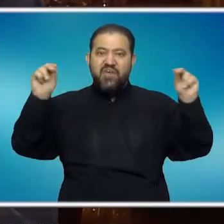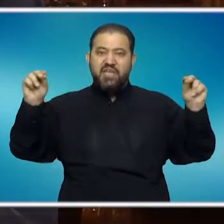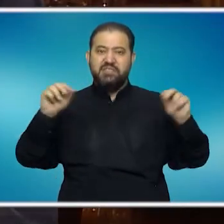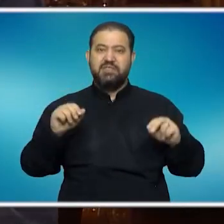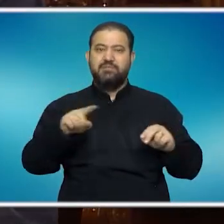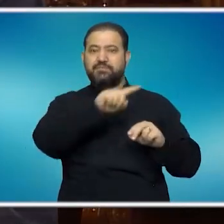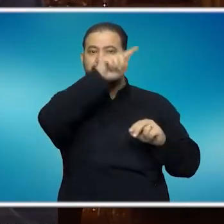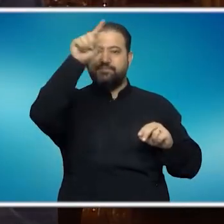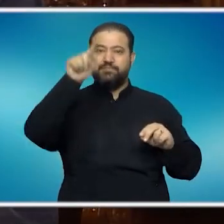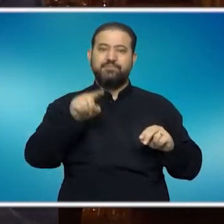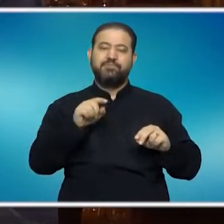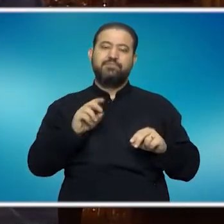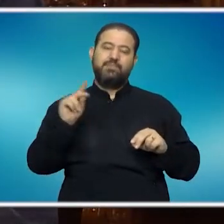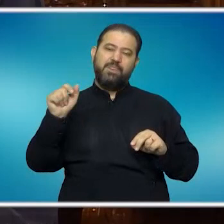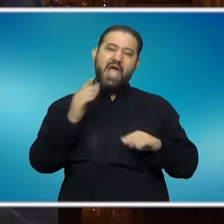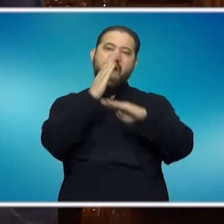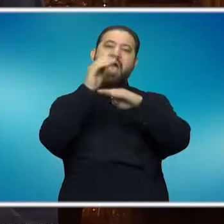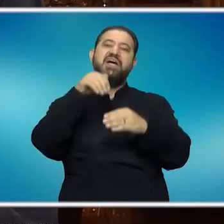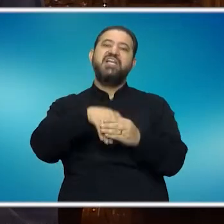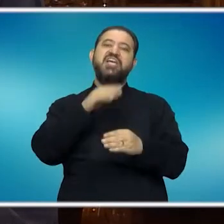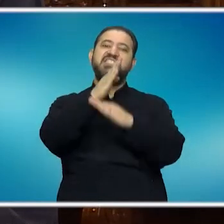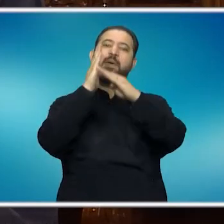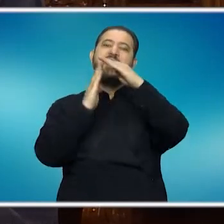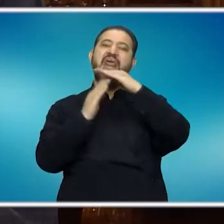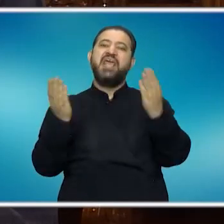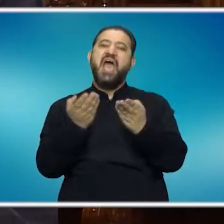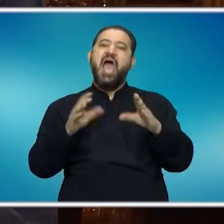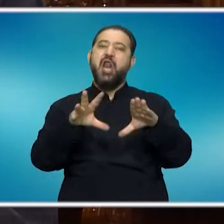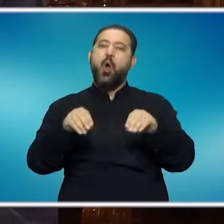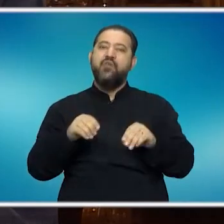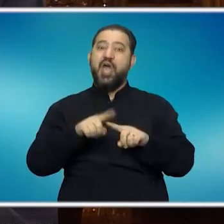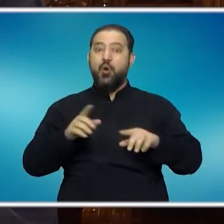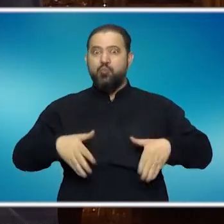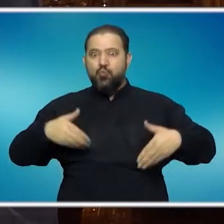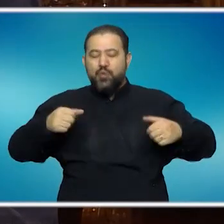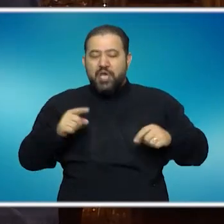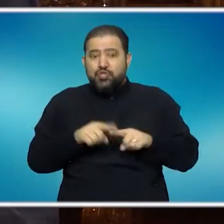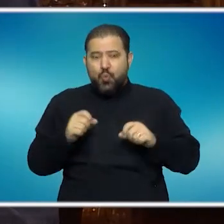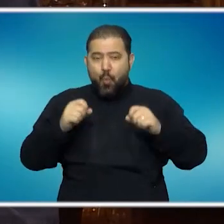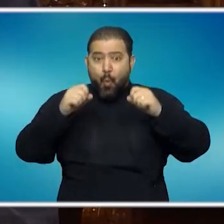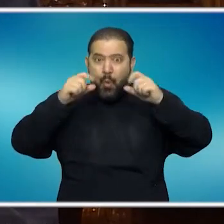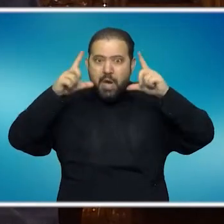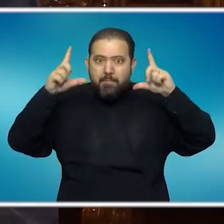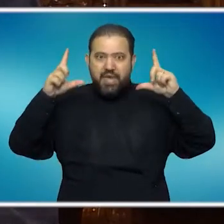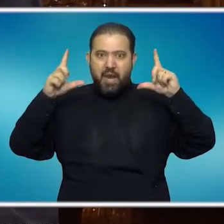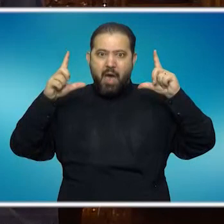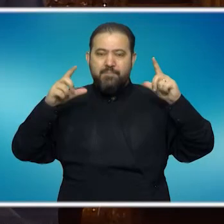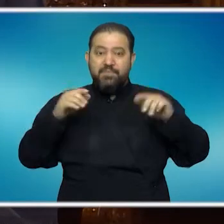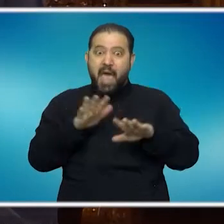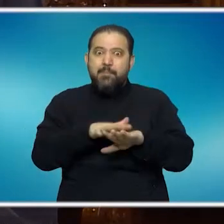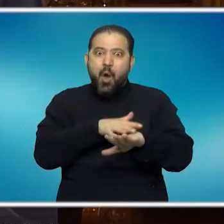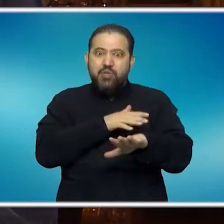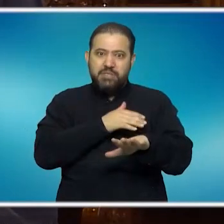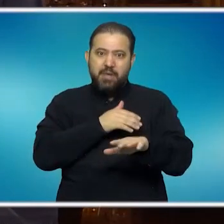Maica Domnului a primit-o în smerenia pe care o avea, cu bucurie și sigur cu uimire. O